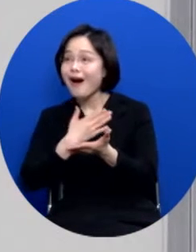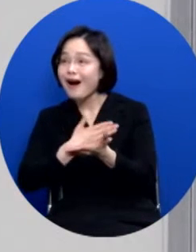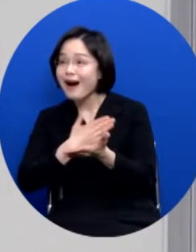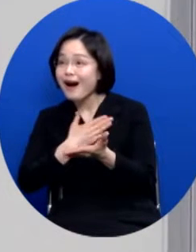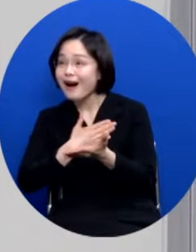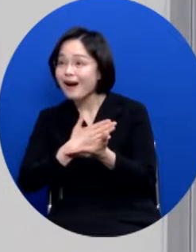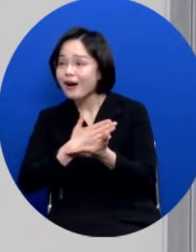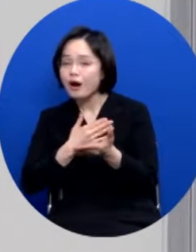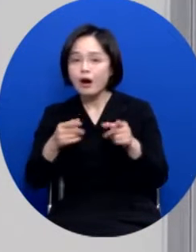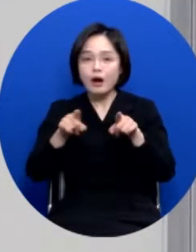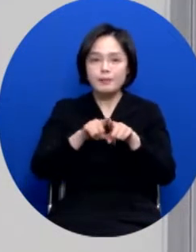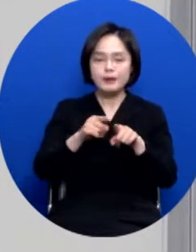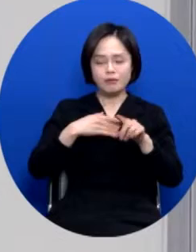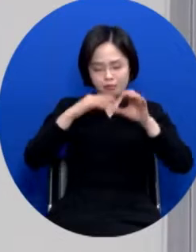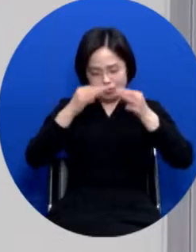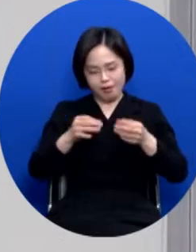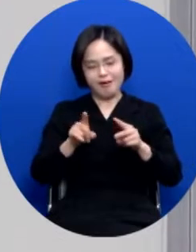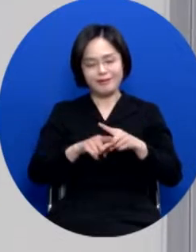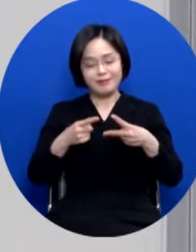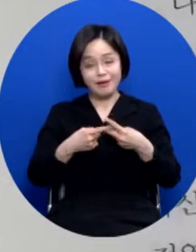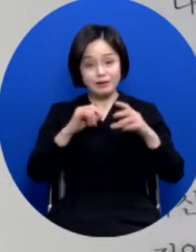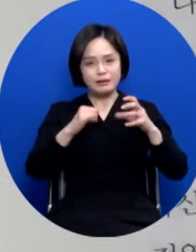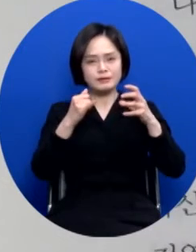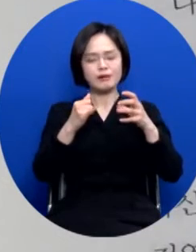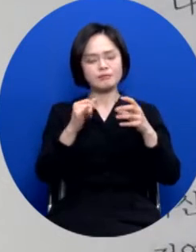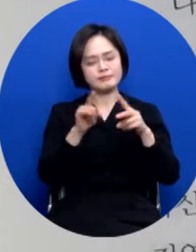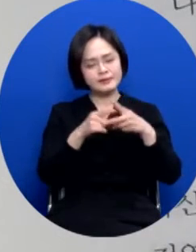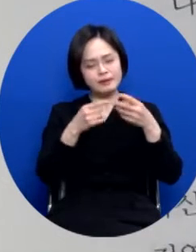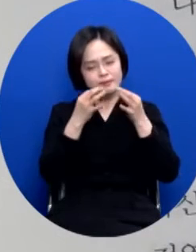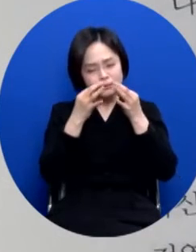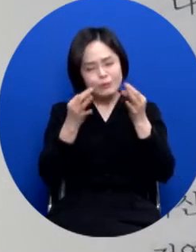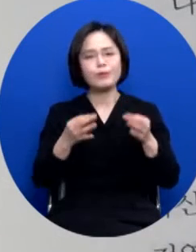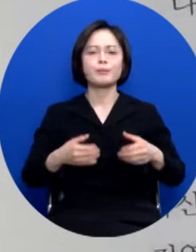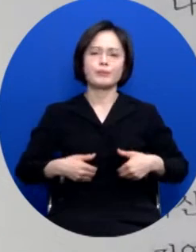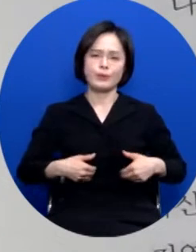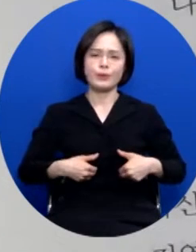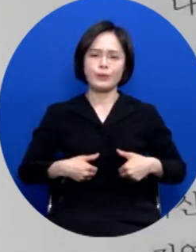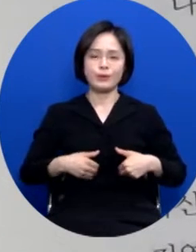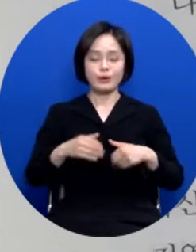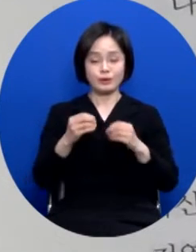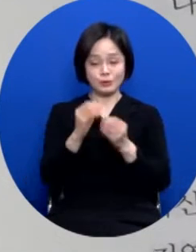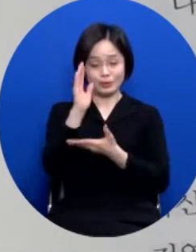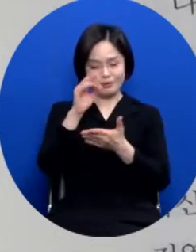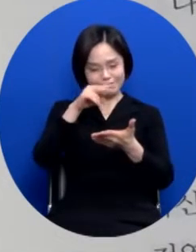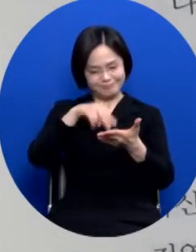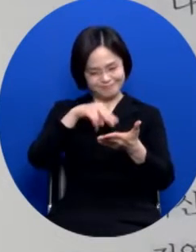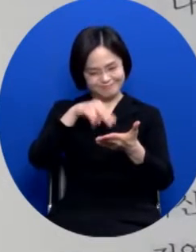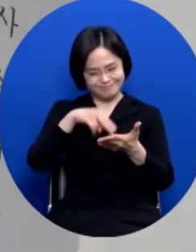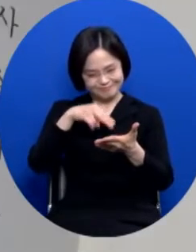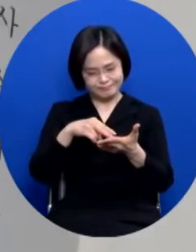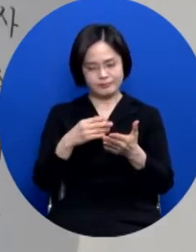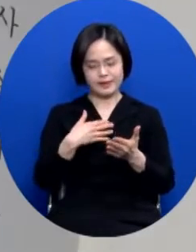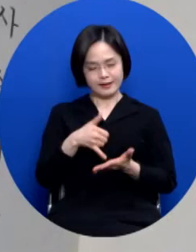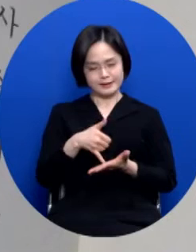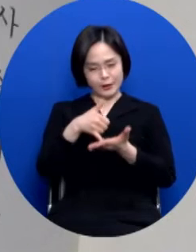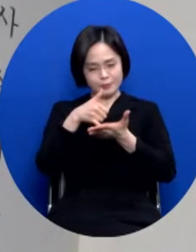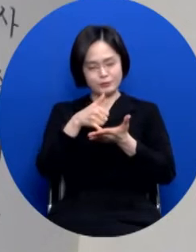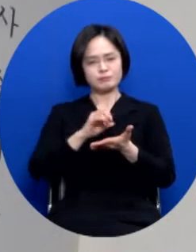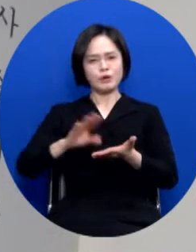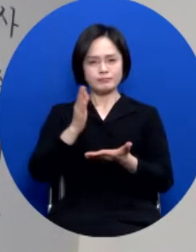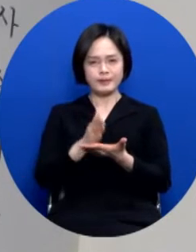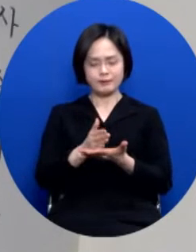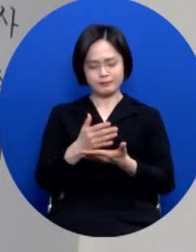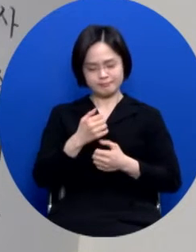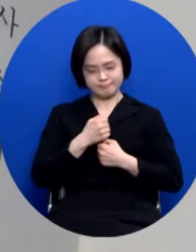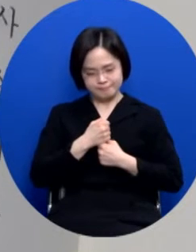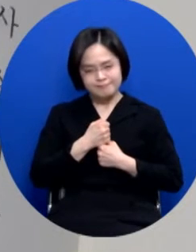자신과 세상을 이해하는 노력 또한 필요하다며 소설을 읽음으로써 인간다움을 잃지 않고 신앙과